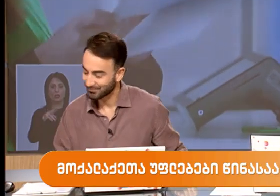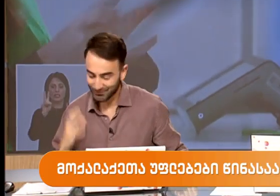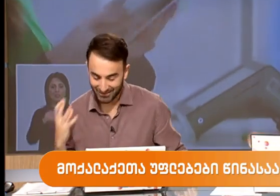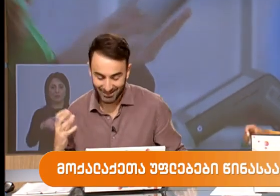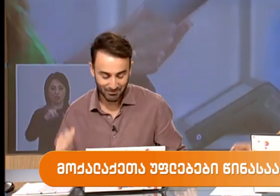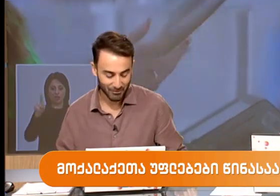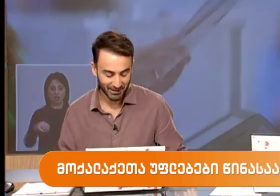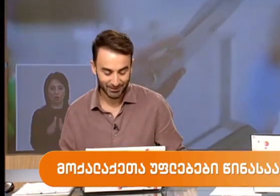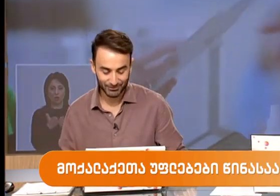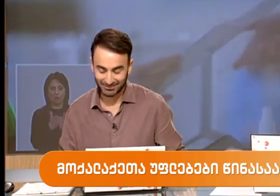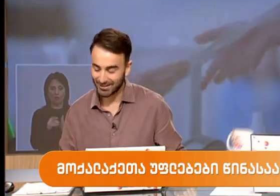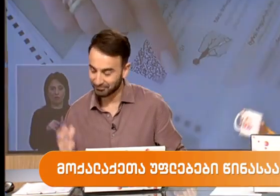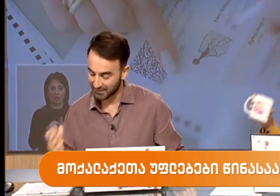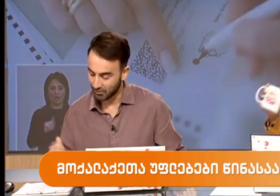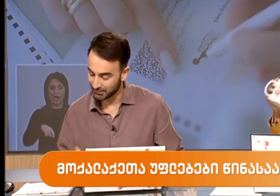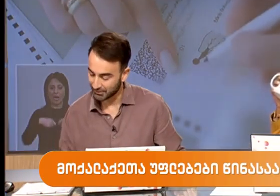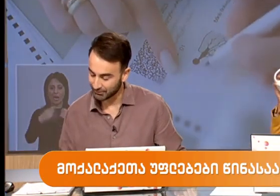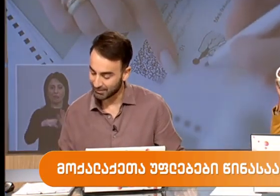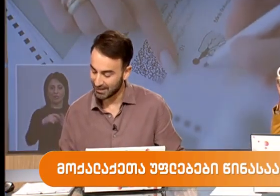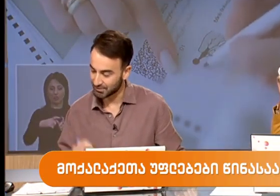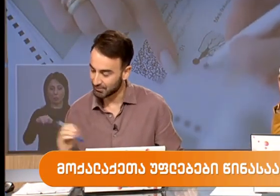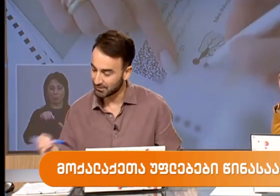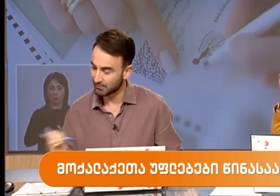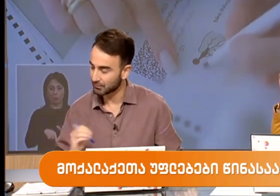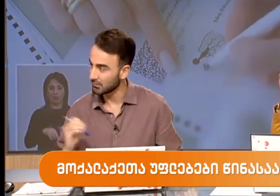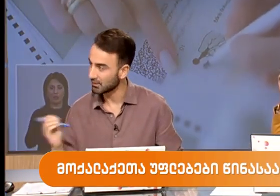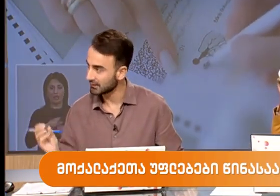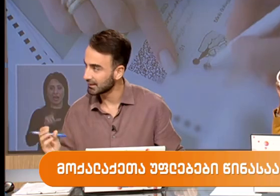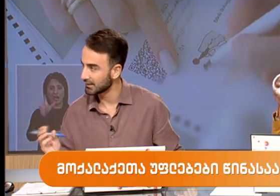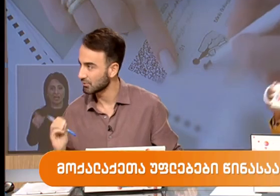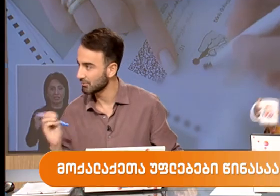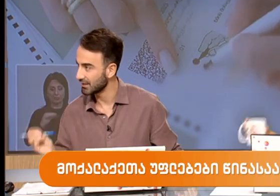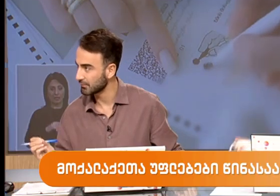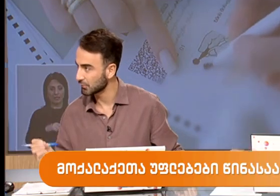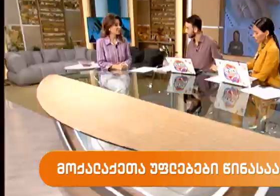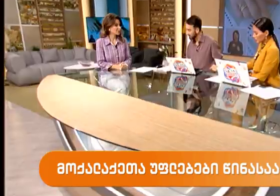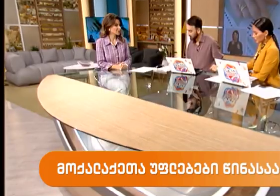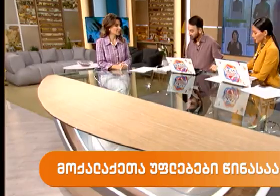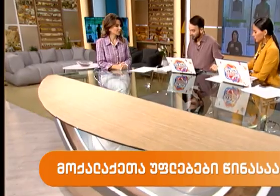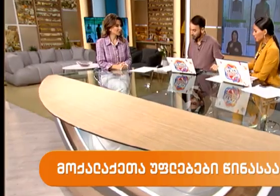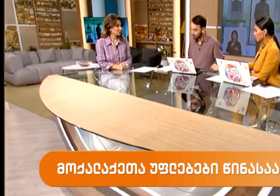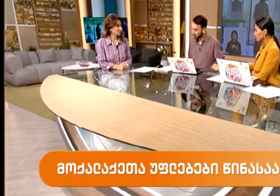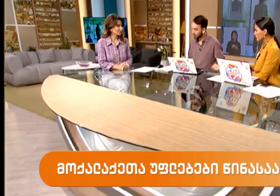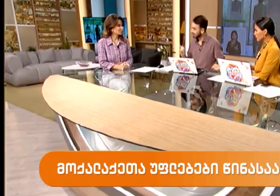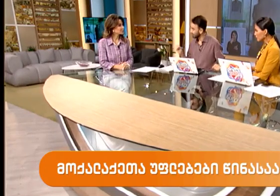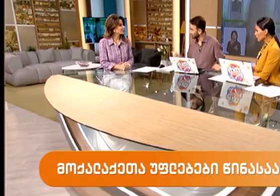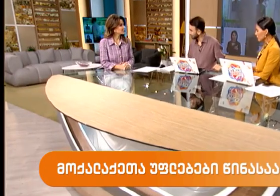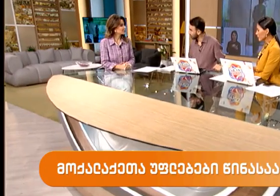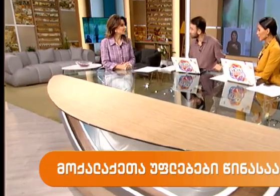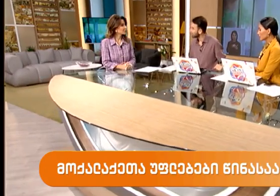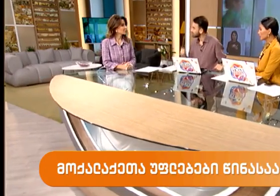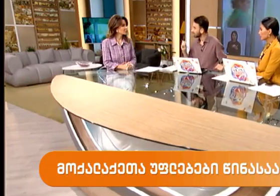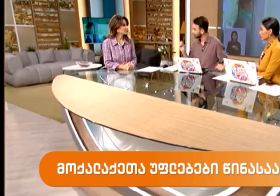პასუხისმგებლობა ვალი მოვიხადოთ და დავაფიქსიროთ ჩვენი არჩევანი და ამ დროს ყველა დეტალი არის ხოლმე გადამწყვეტად მნიშვნელოვანი ძალიან